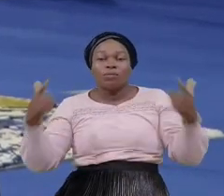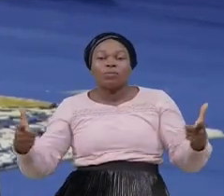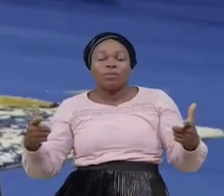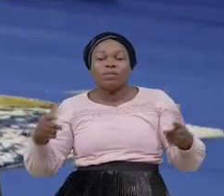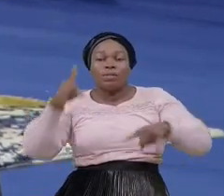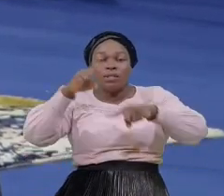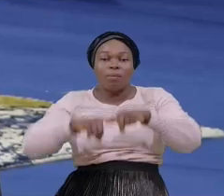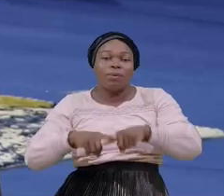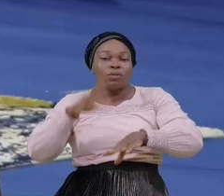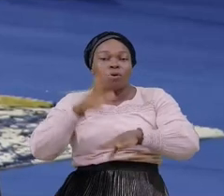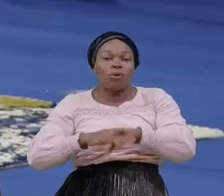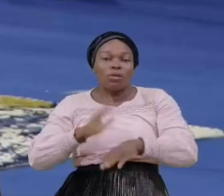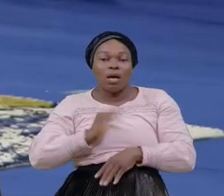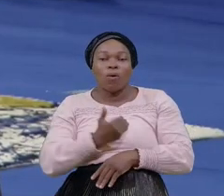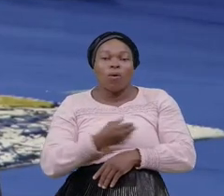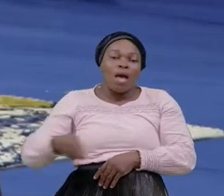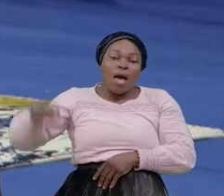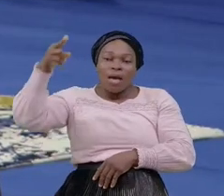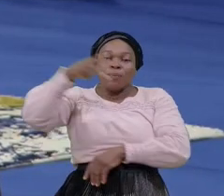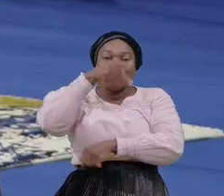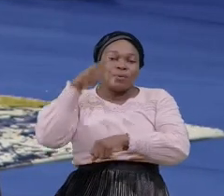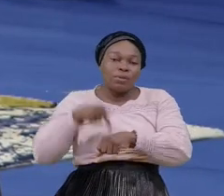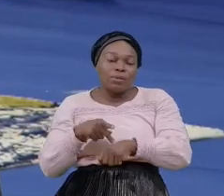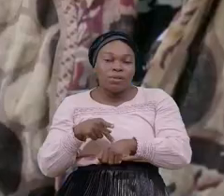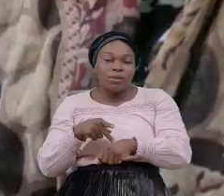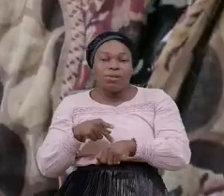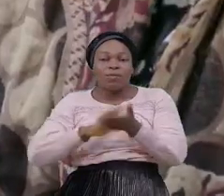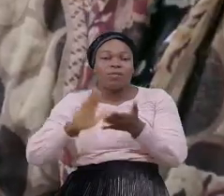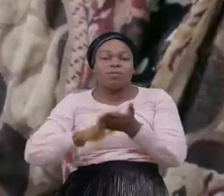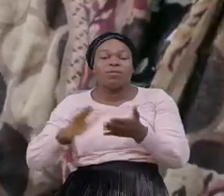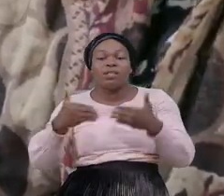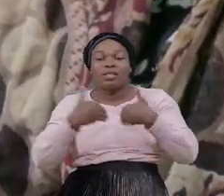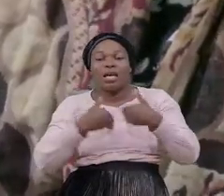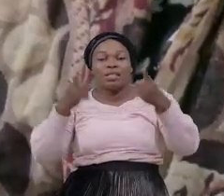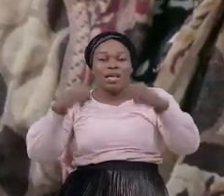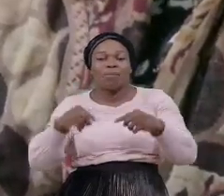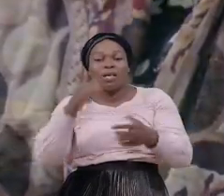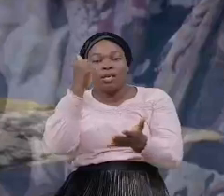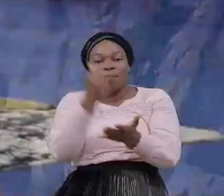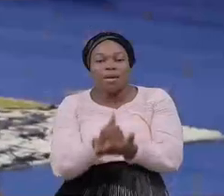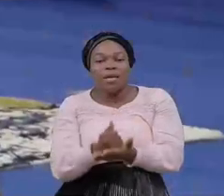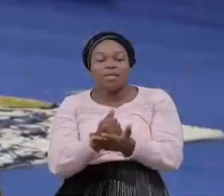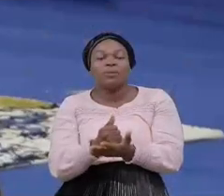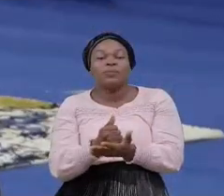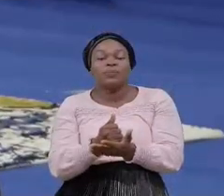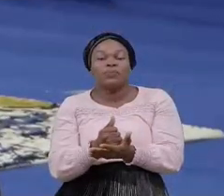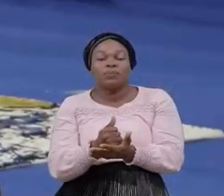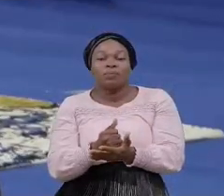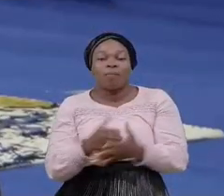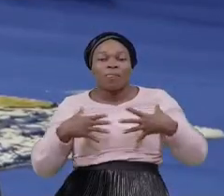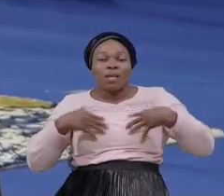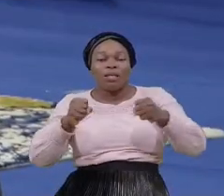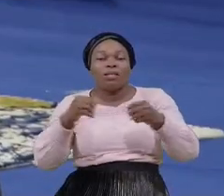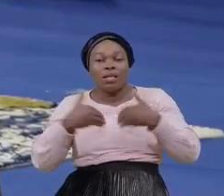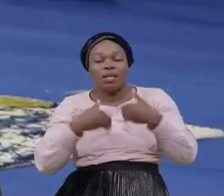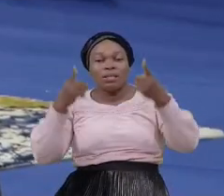nous avons de notre souverain sacrificateur. Le souverain est venu. Amen. Le pardon est venu. Amen.